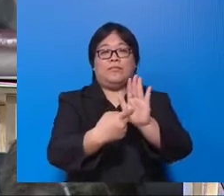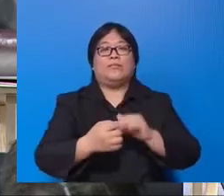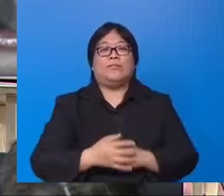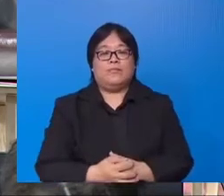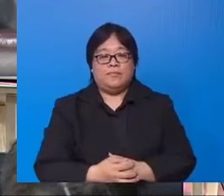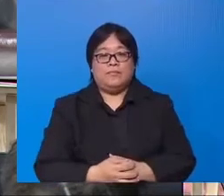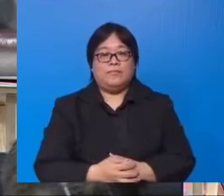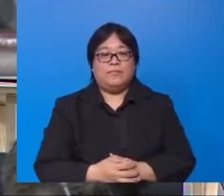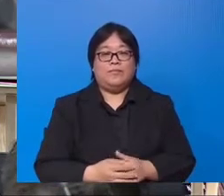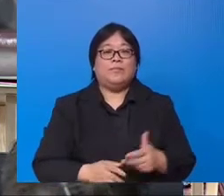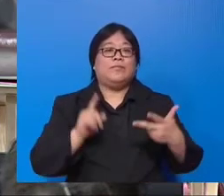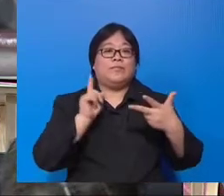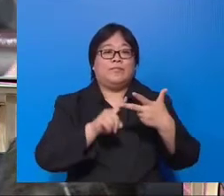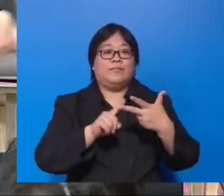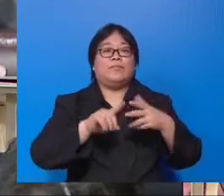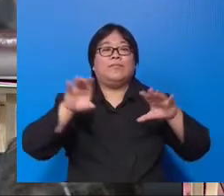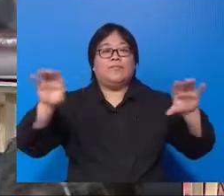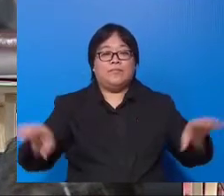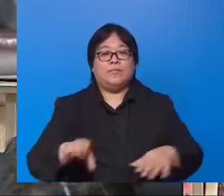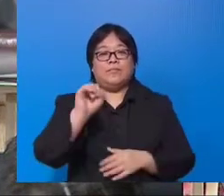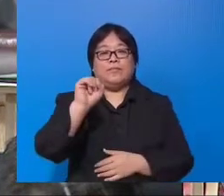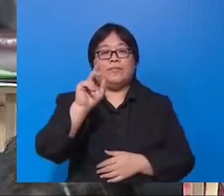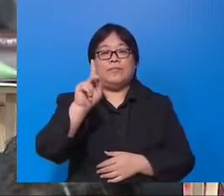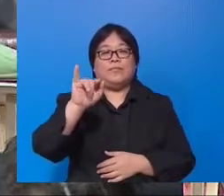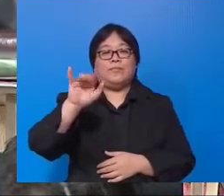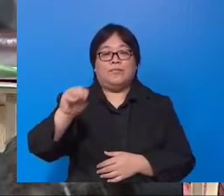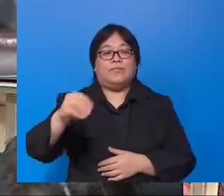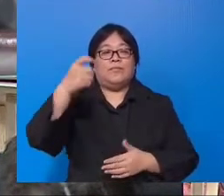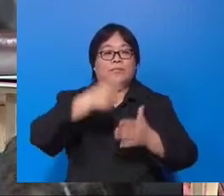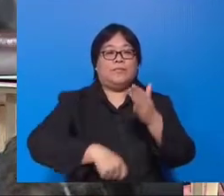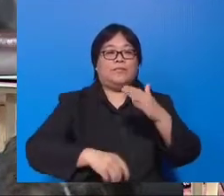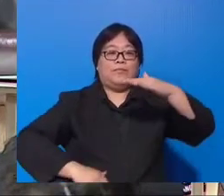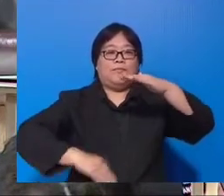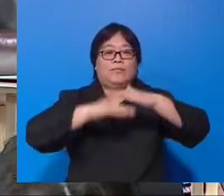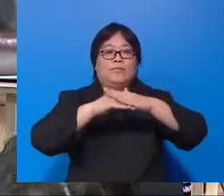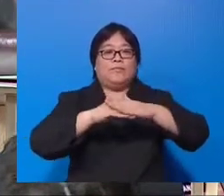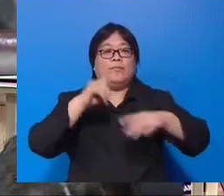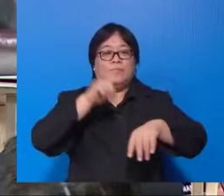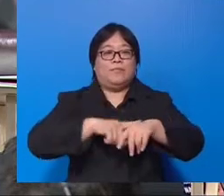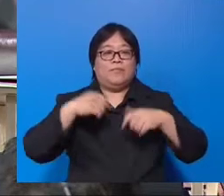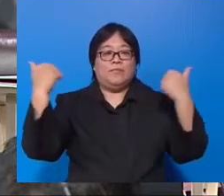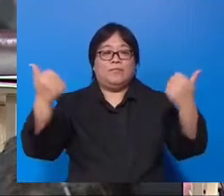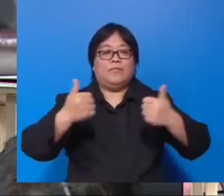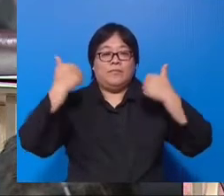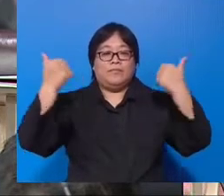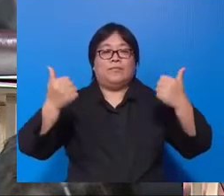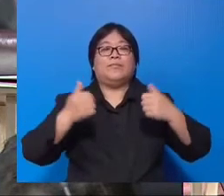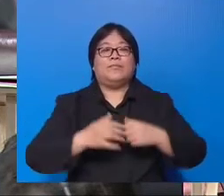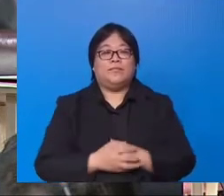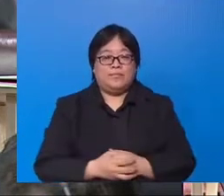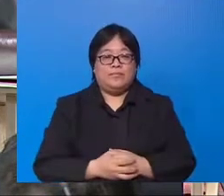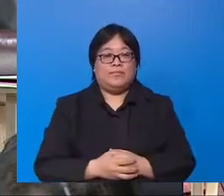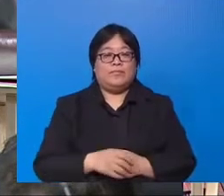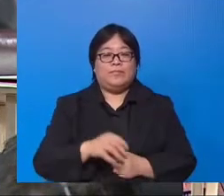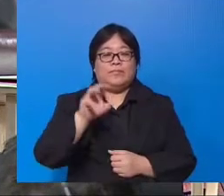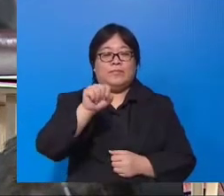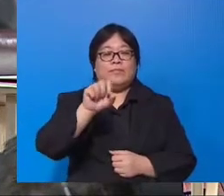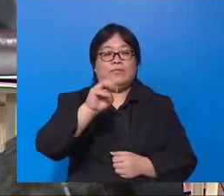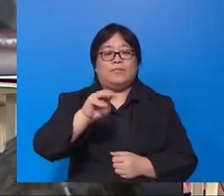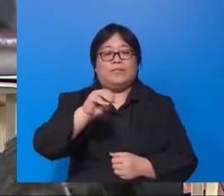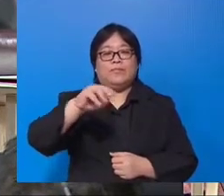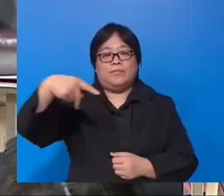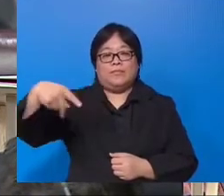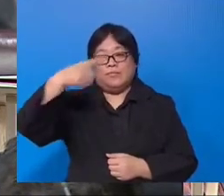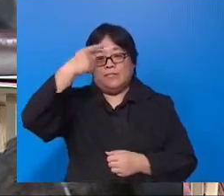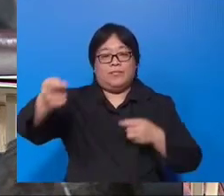dipamerkan dan yang tiga melaksanakan skim hargs musim perayaan SS M tetapi